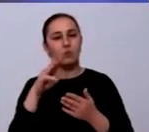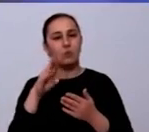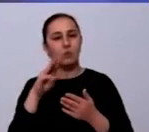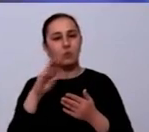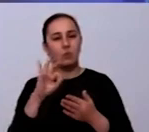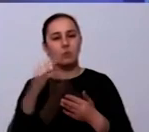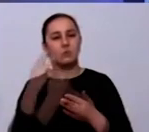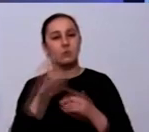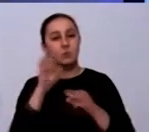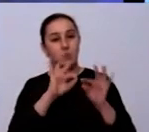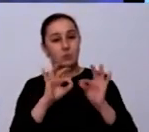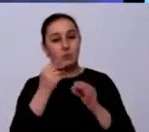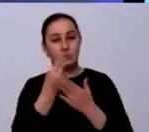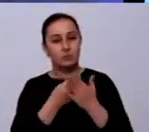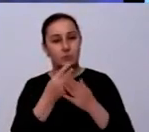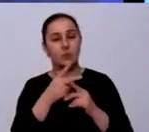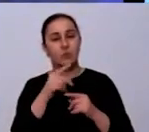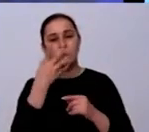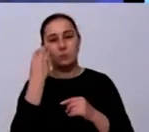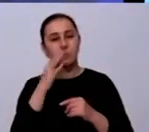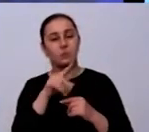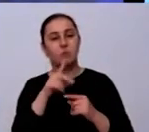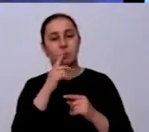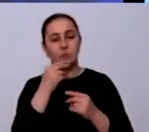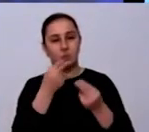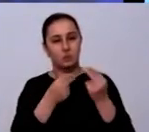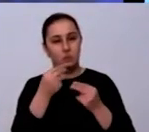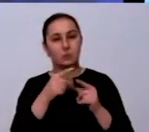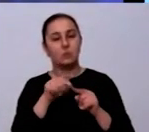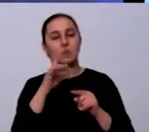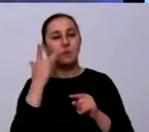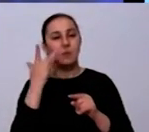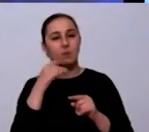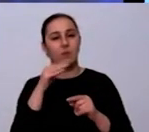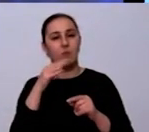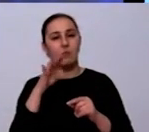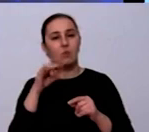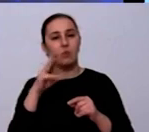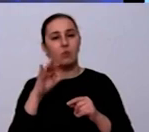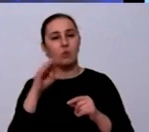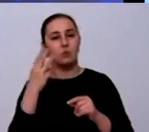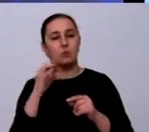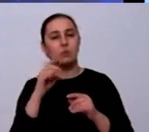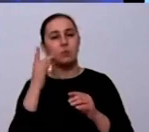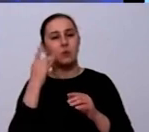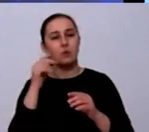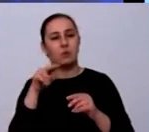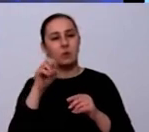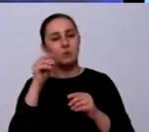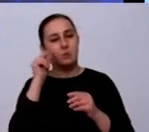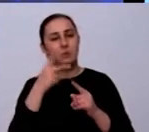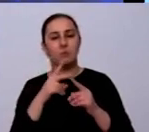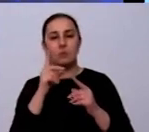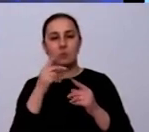orqali chizishimiz kerak bo'ladi. Shuni ham unutmangki, bularni chizish uchun nafaqat Photoshop dasturini yaxshi bilish, balki